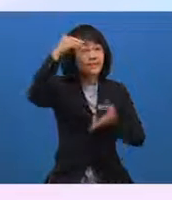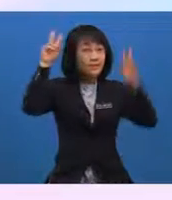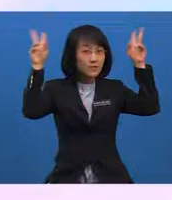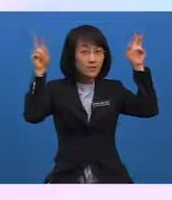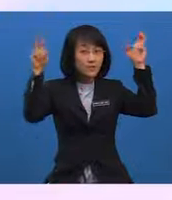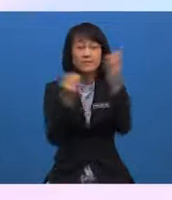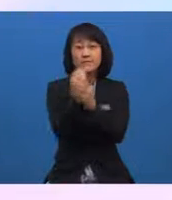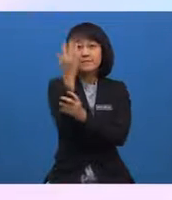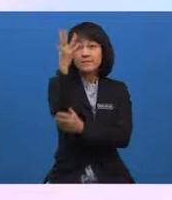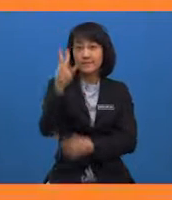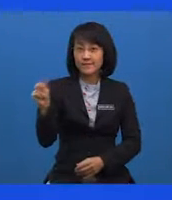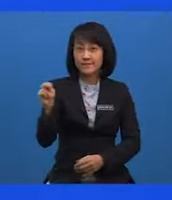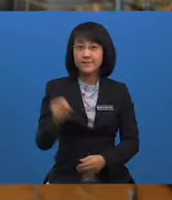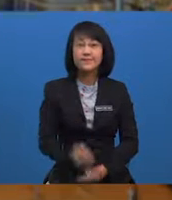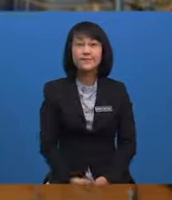topik tumbuhan.